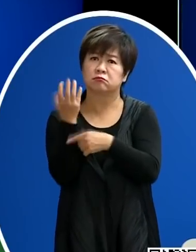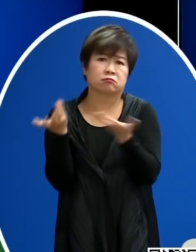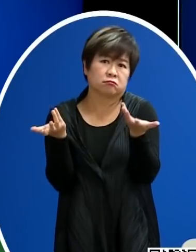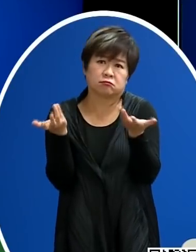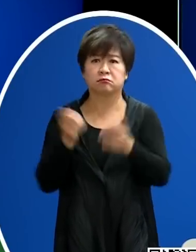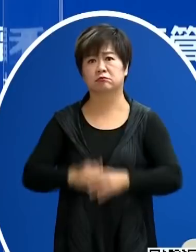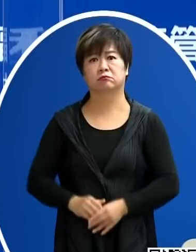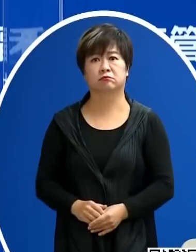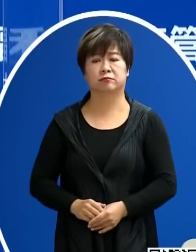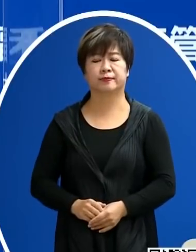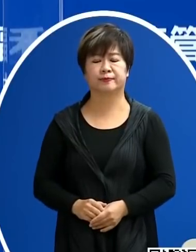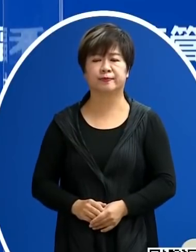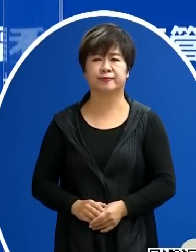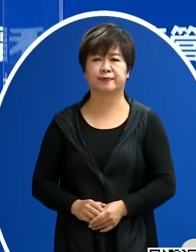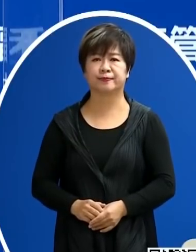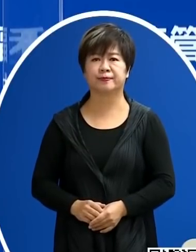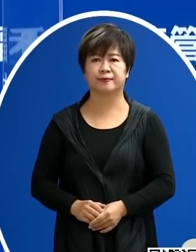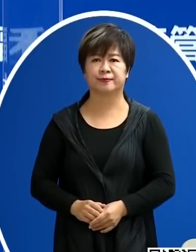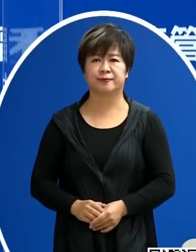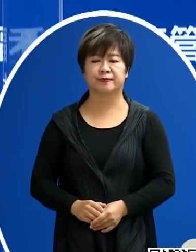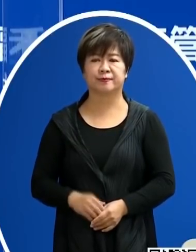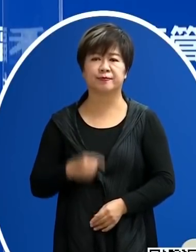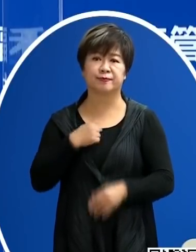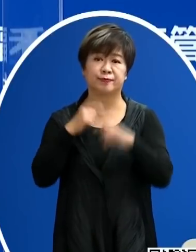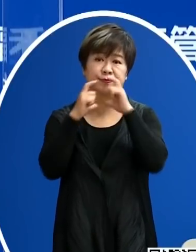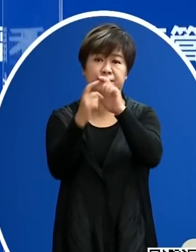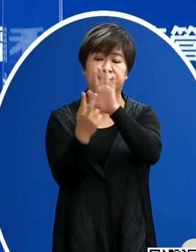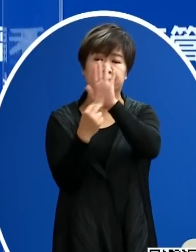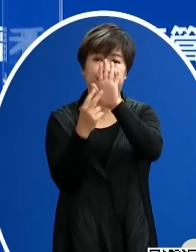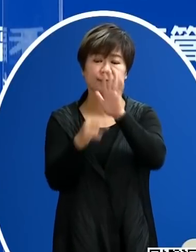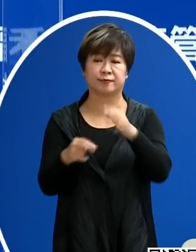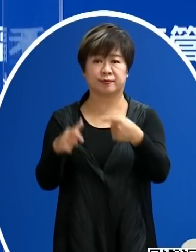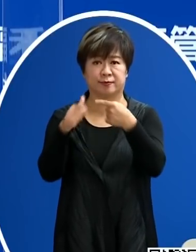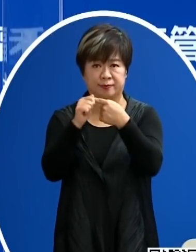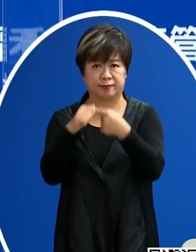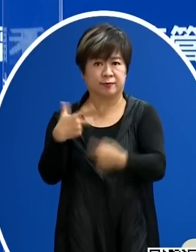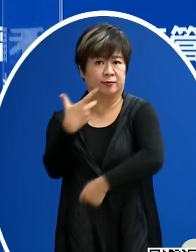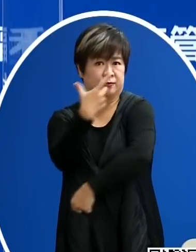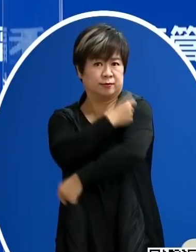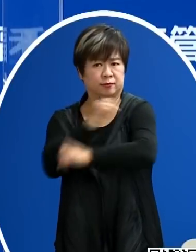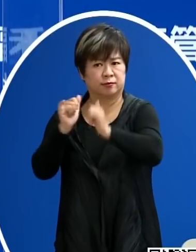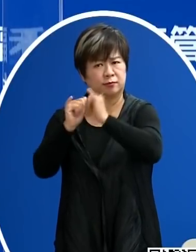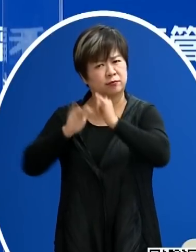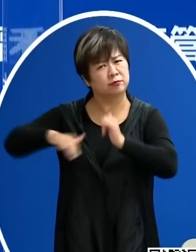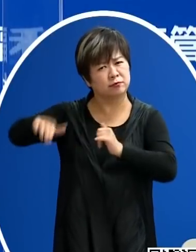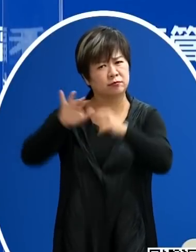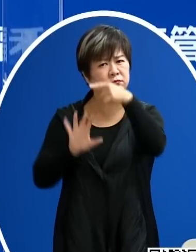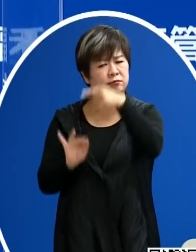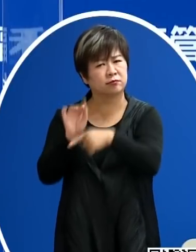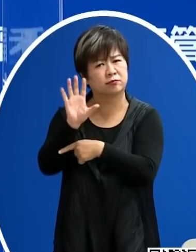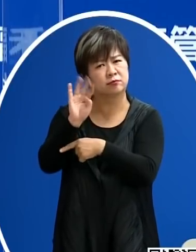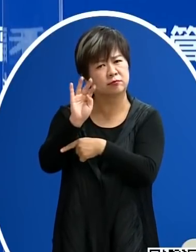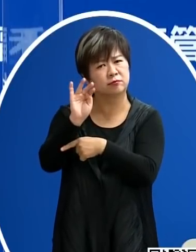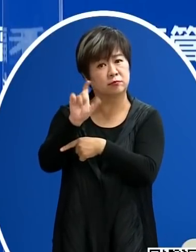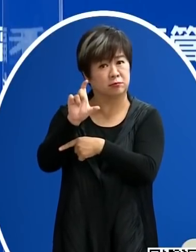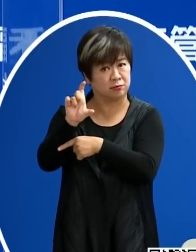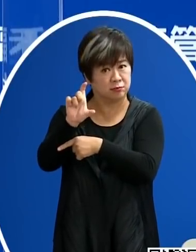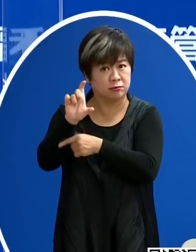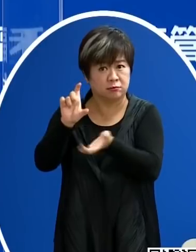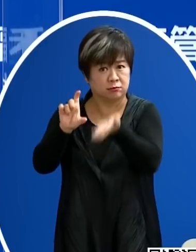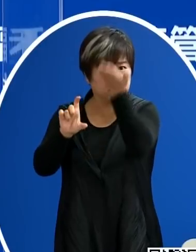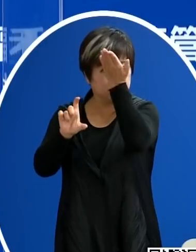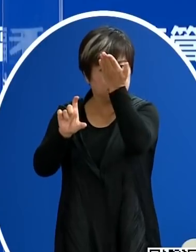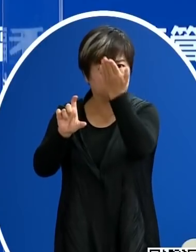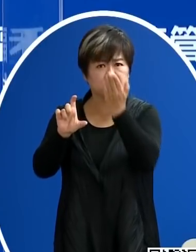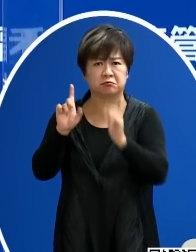谢。 对，就说一个是疫苗的覆盖率了哈，我们大概就到了六成之后，那一